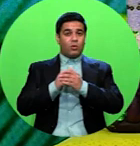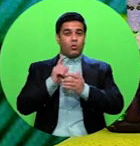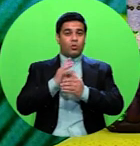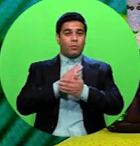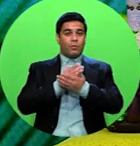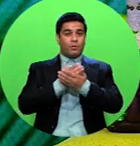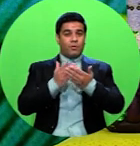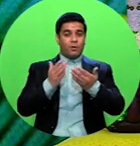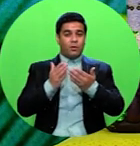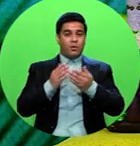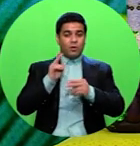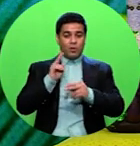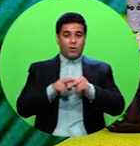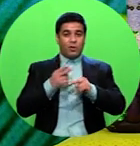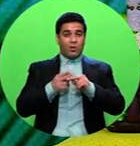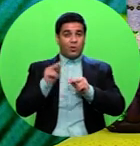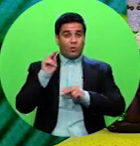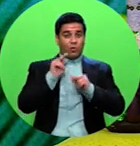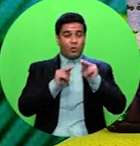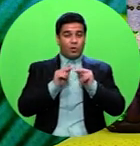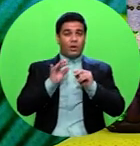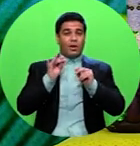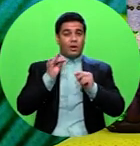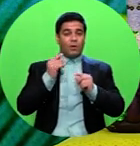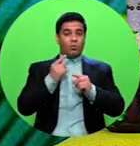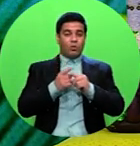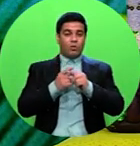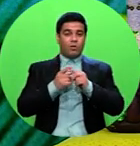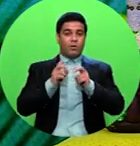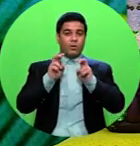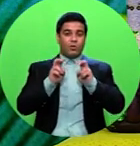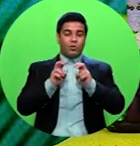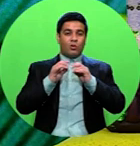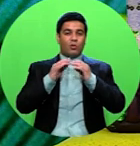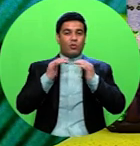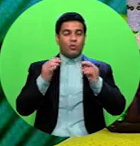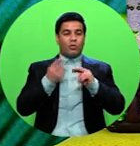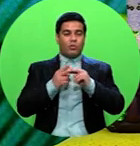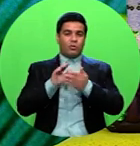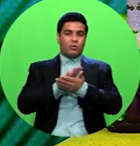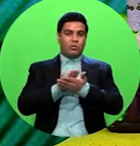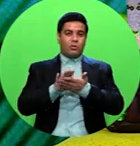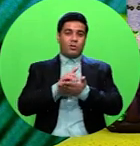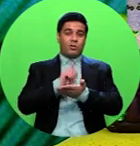как вы закончили урок, и приведите в порядок стол.